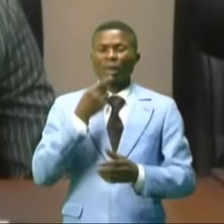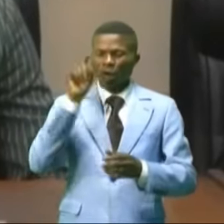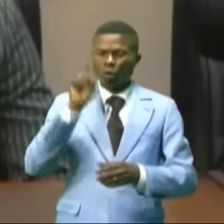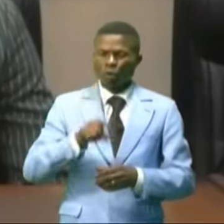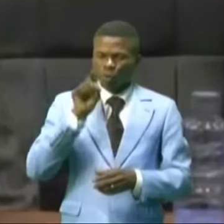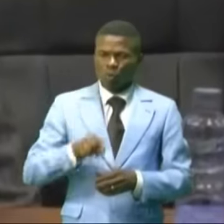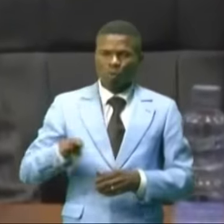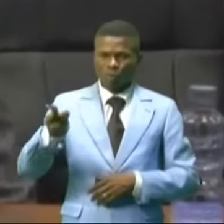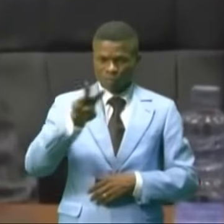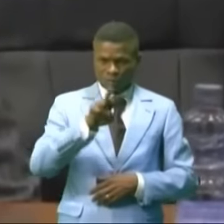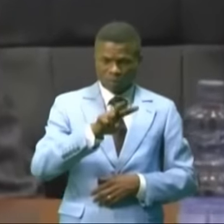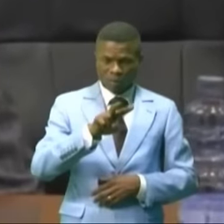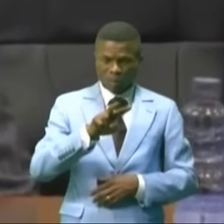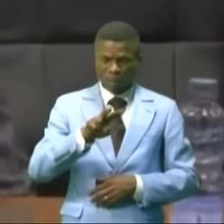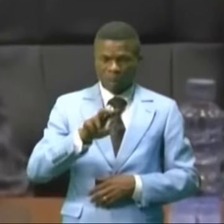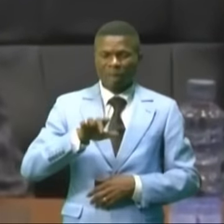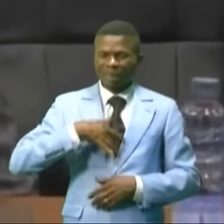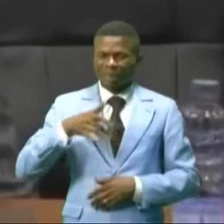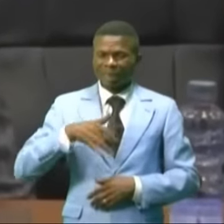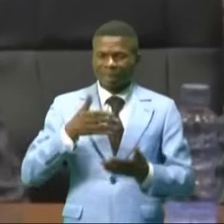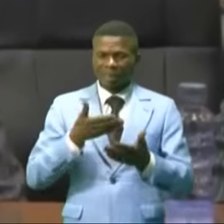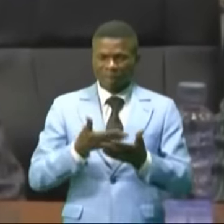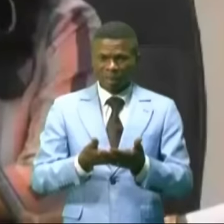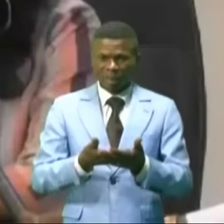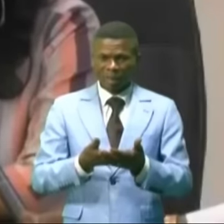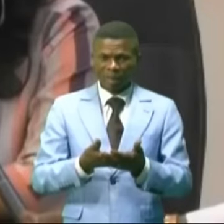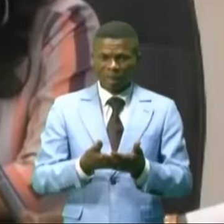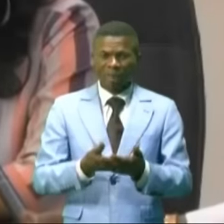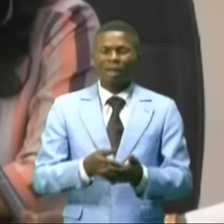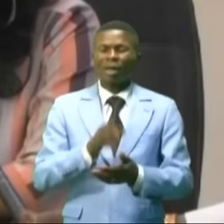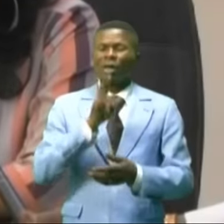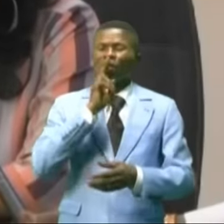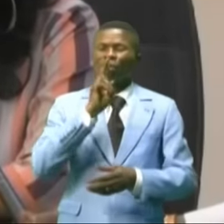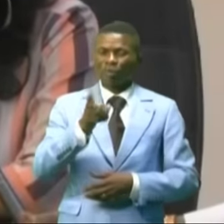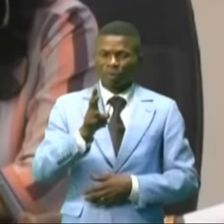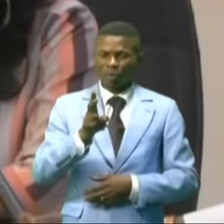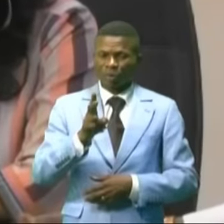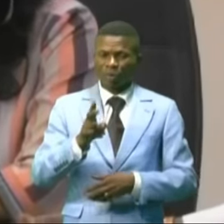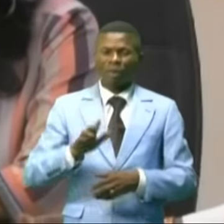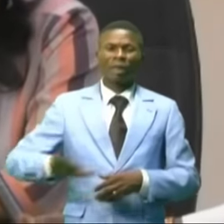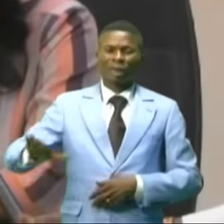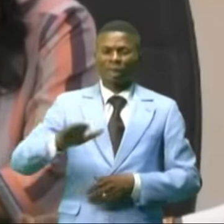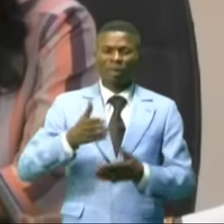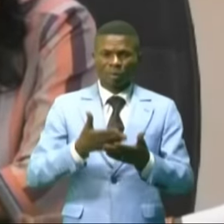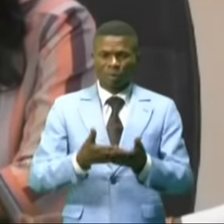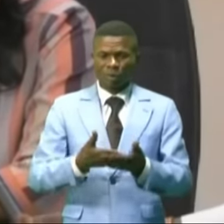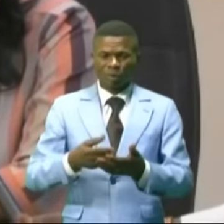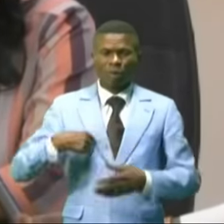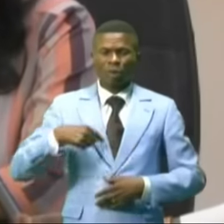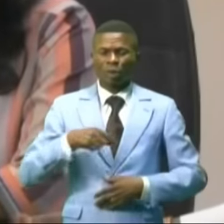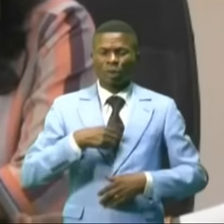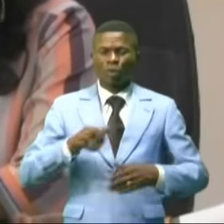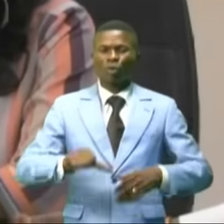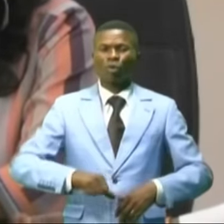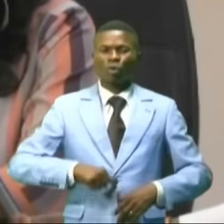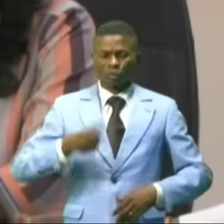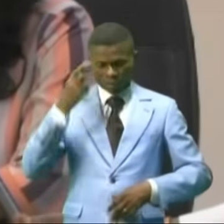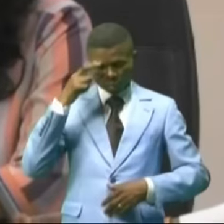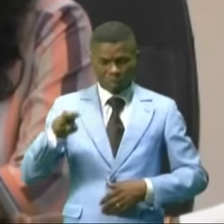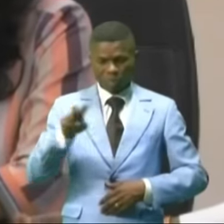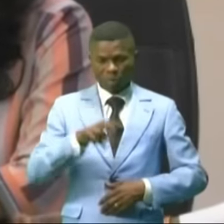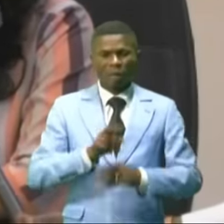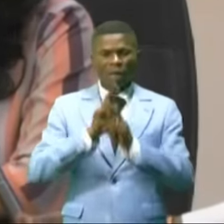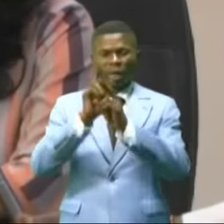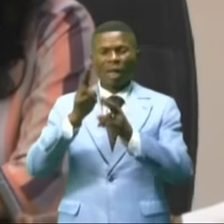l'obligation sentimentale et patriotique même de la soigner. Et ils l'ont soignée en nous rapportant